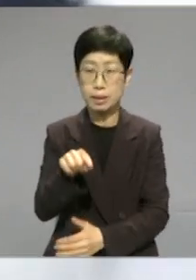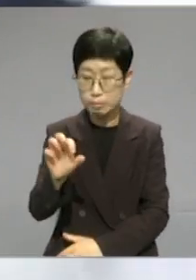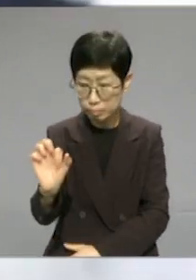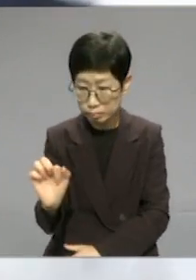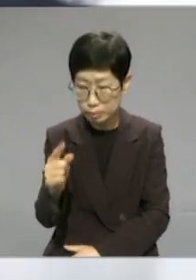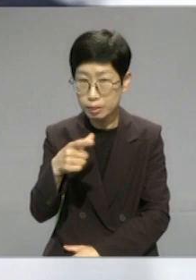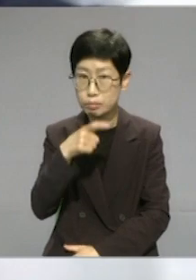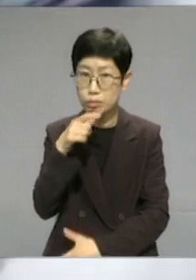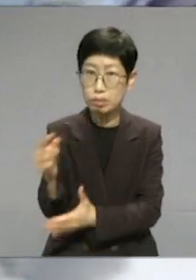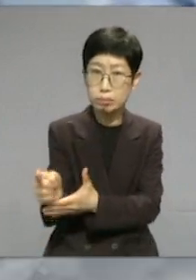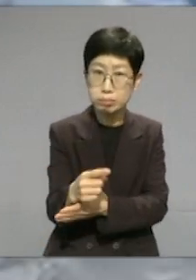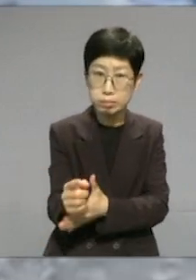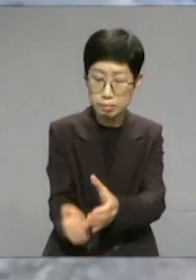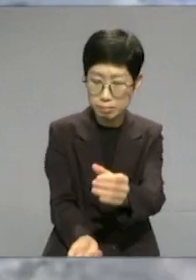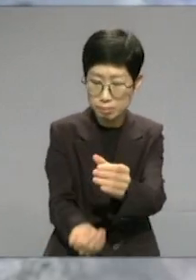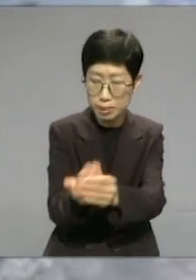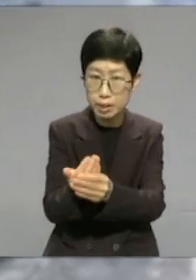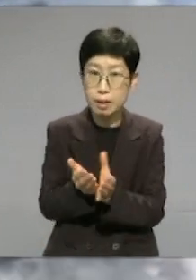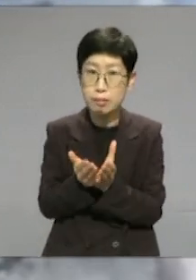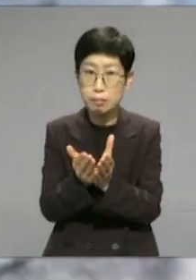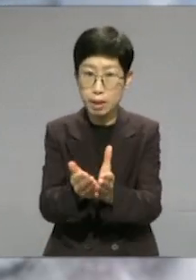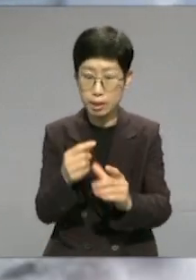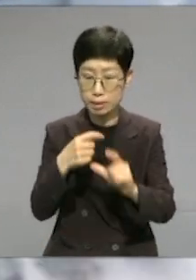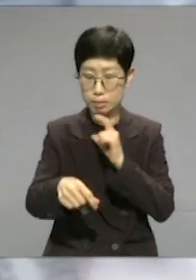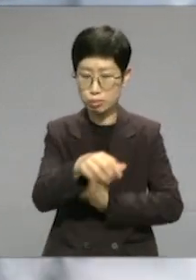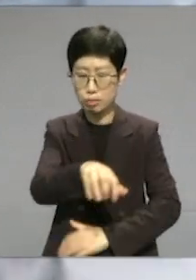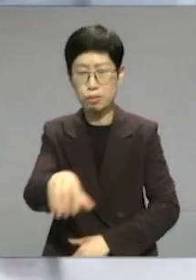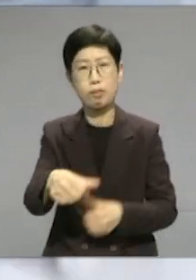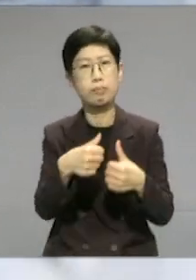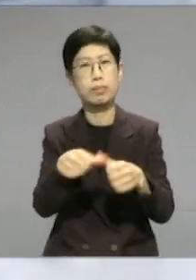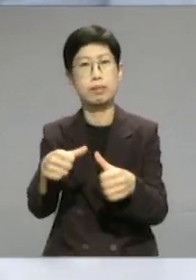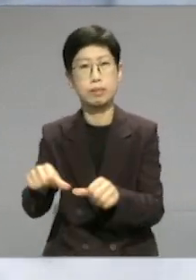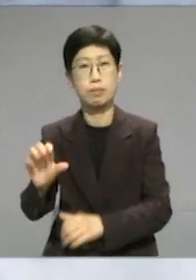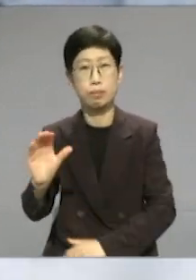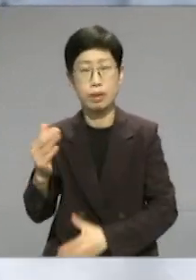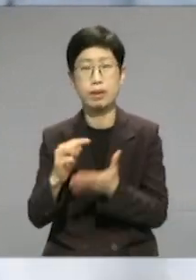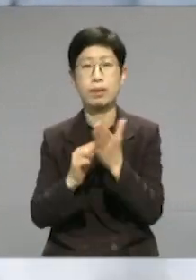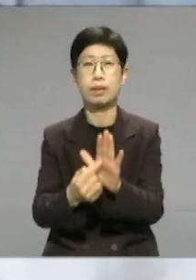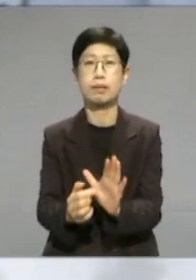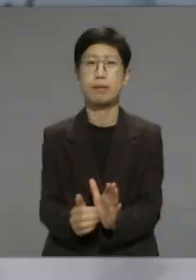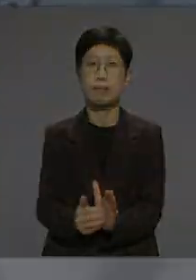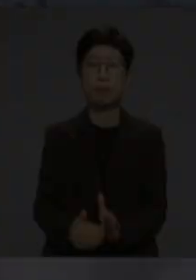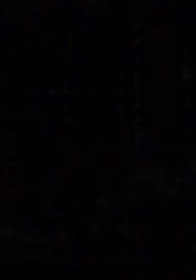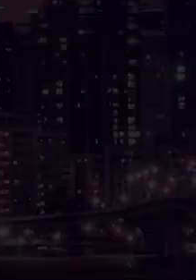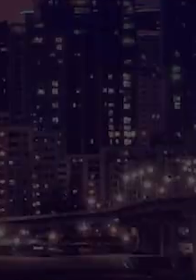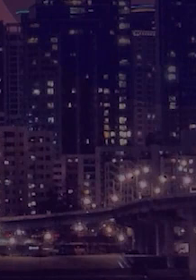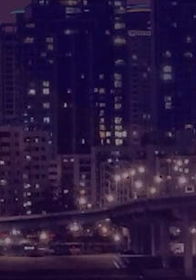인해 물대포를 맞은 경선의 난간과 지붕이 파손됐다고 덧붙였습니다